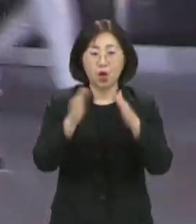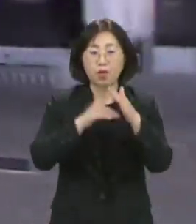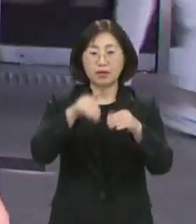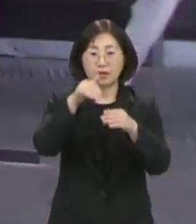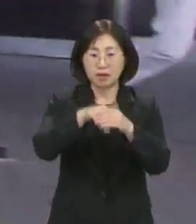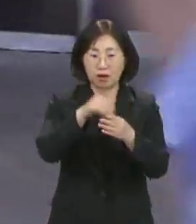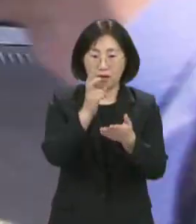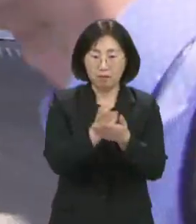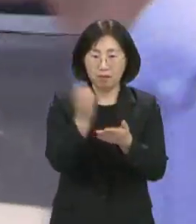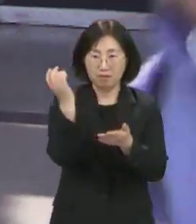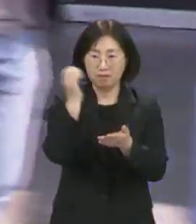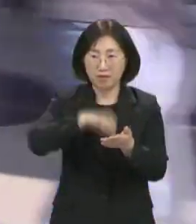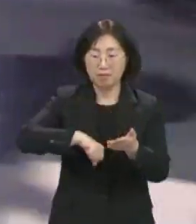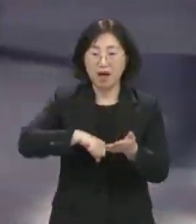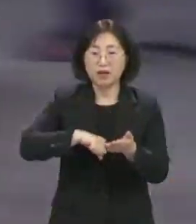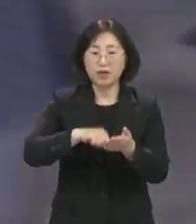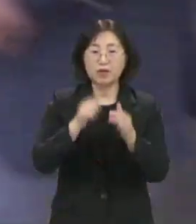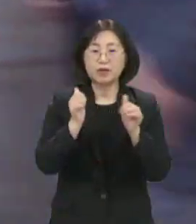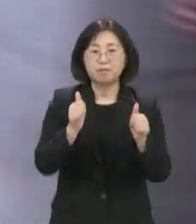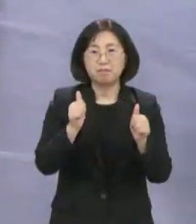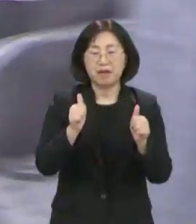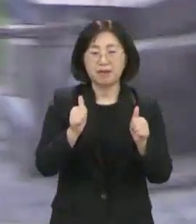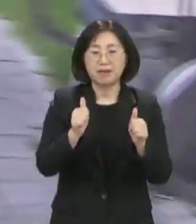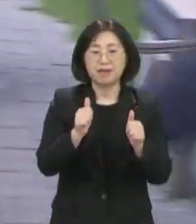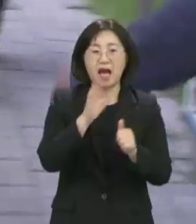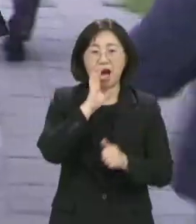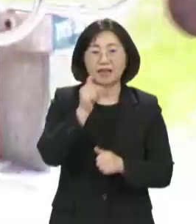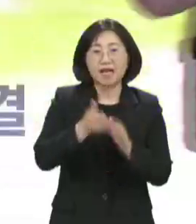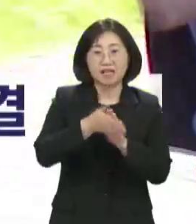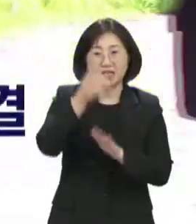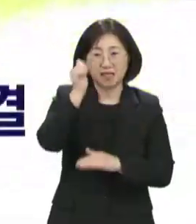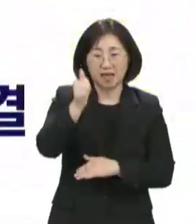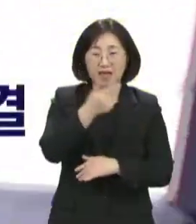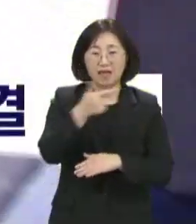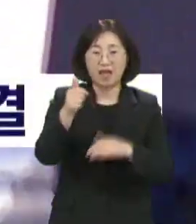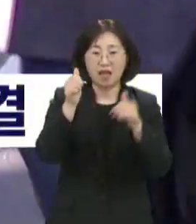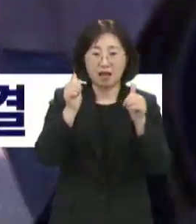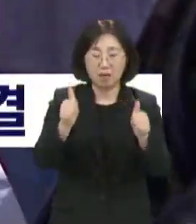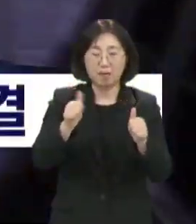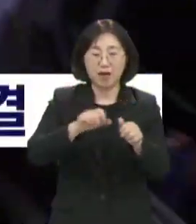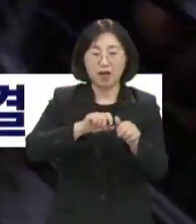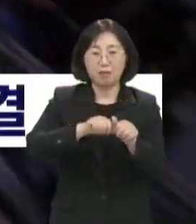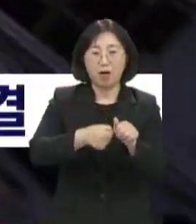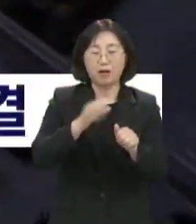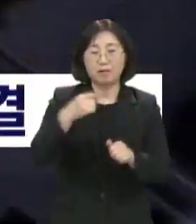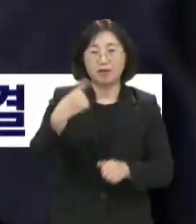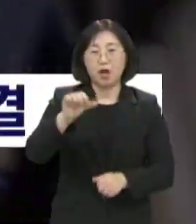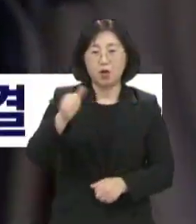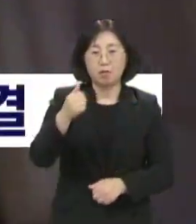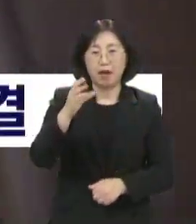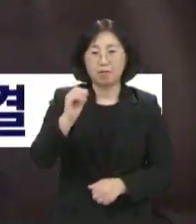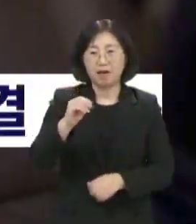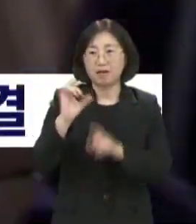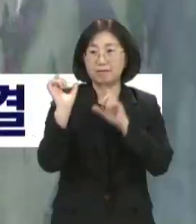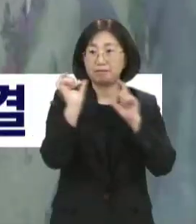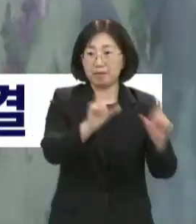공직선거법 위반 혐의로 재판을 받던 박경기 아산시장에 대한 대법원 상고심에서 벌금 1,500만 원이